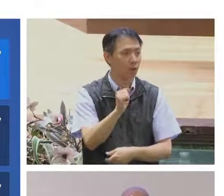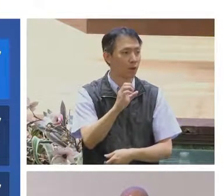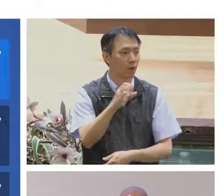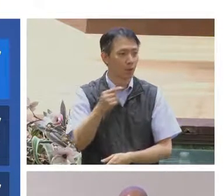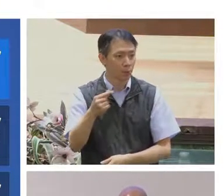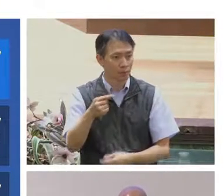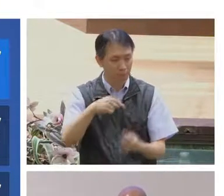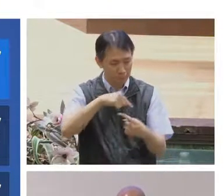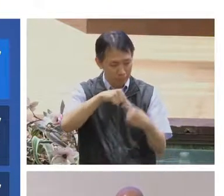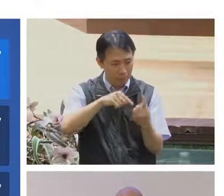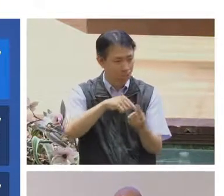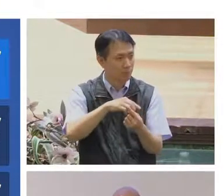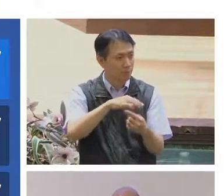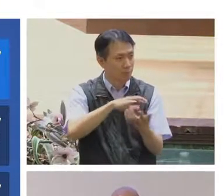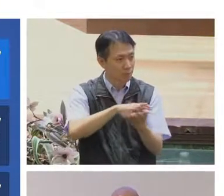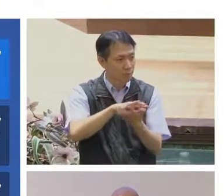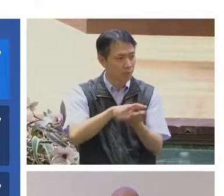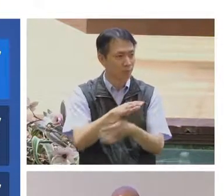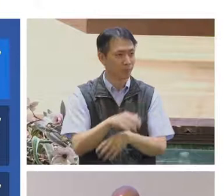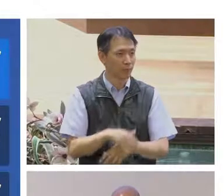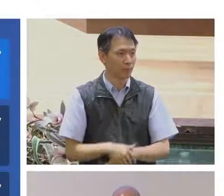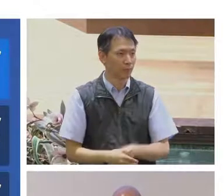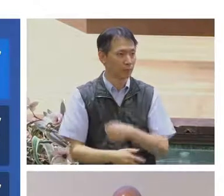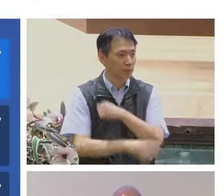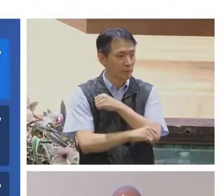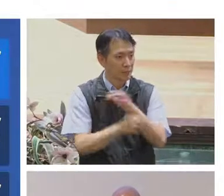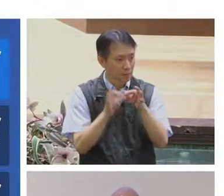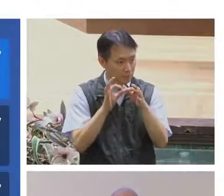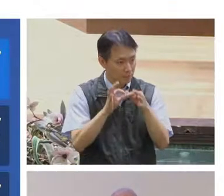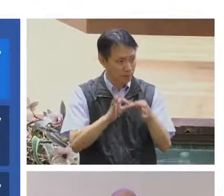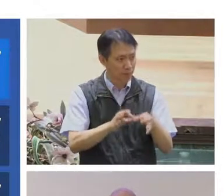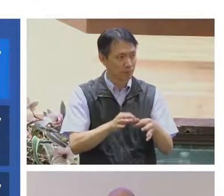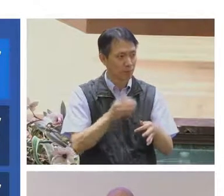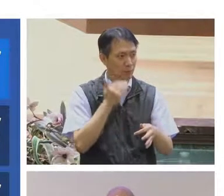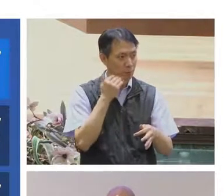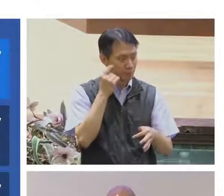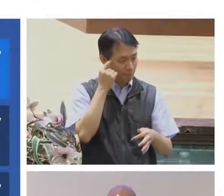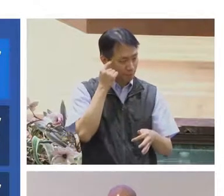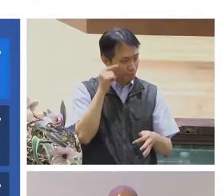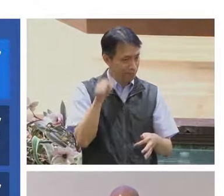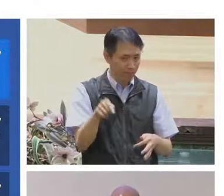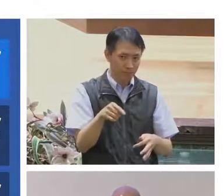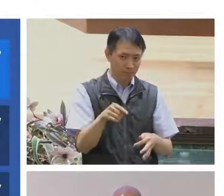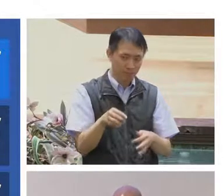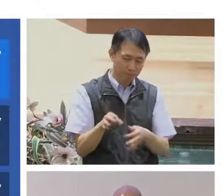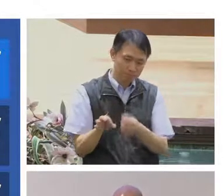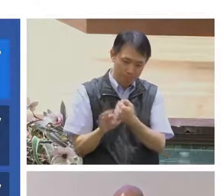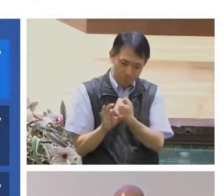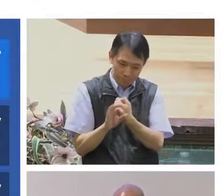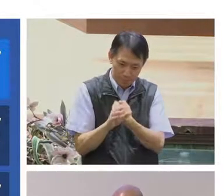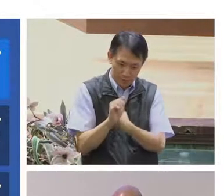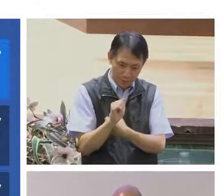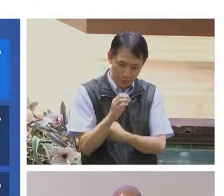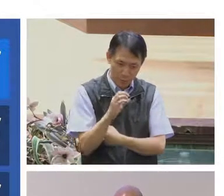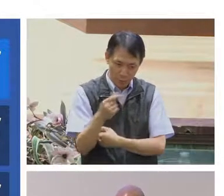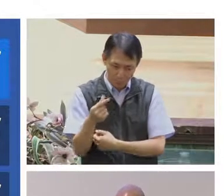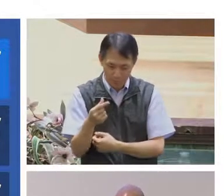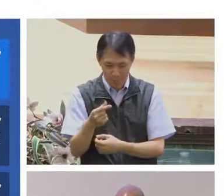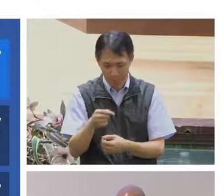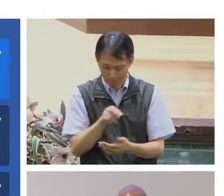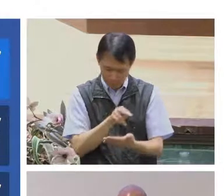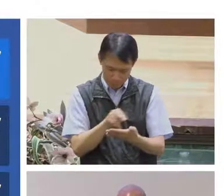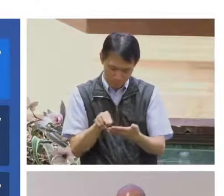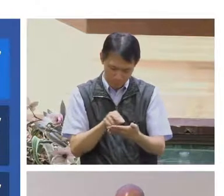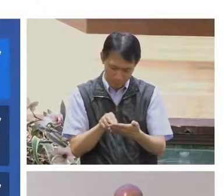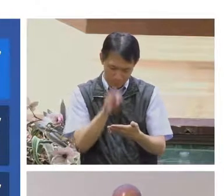程序的话，到时候基因如果有人真的想到要把那个 ATCG 的序列取出来的时候，他很容易用肉眼